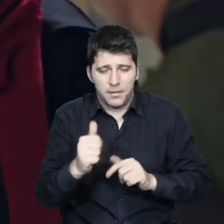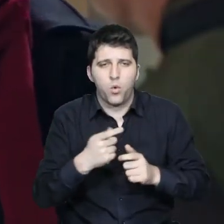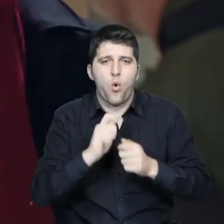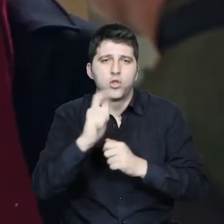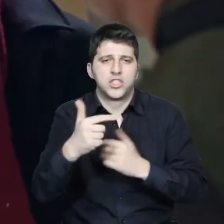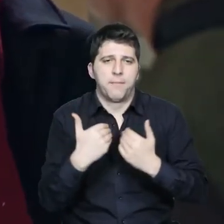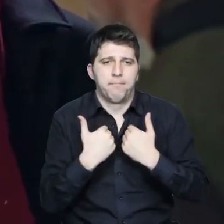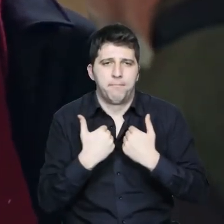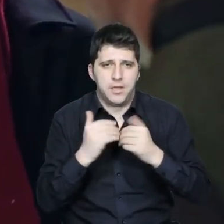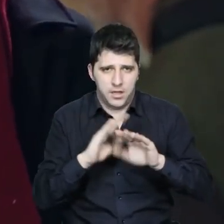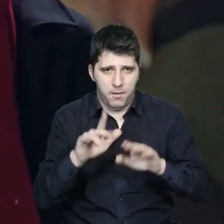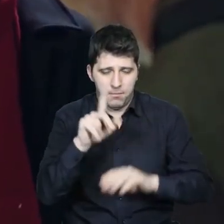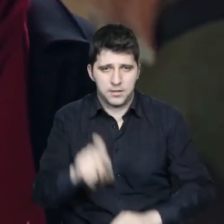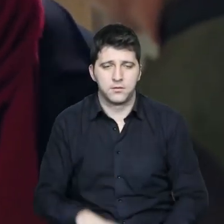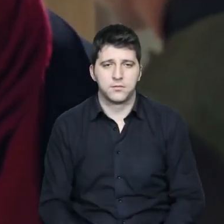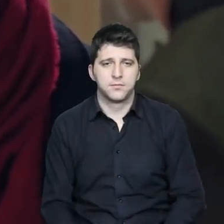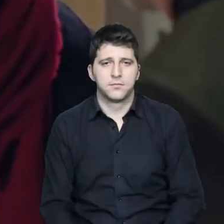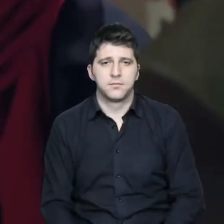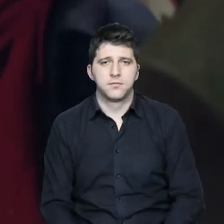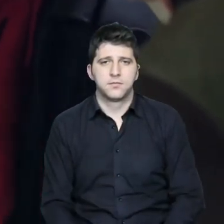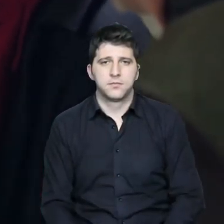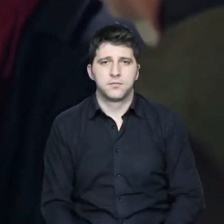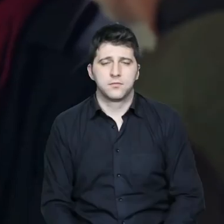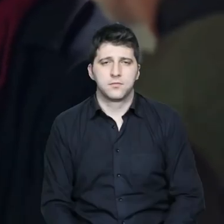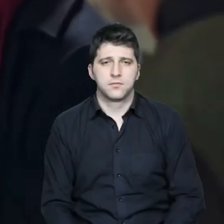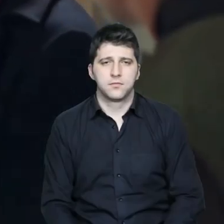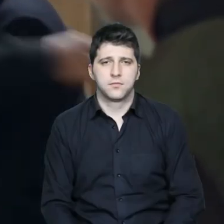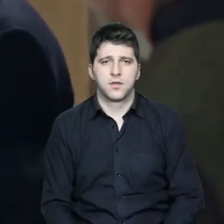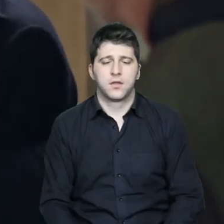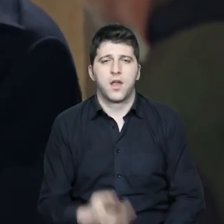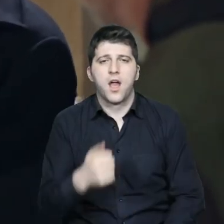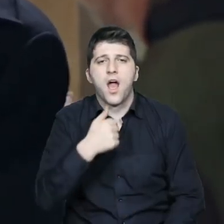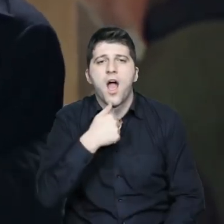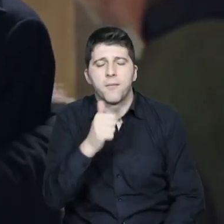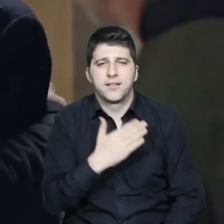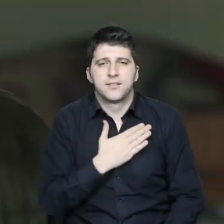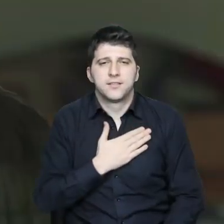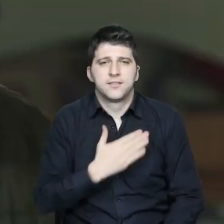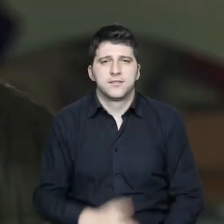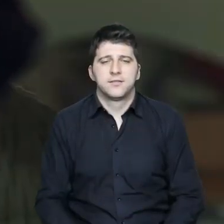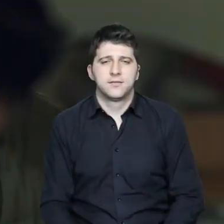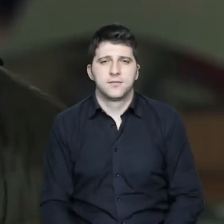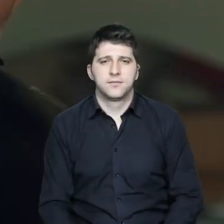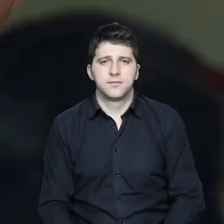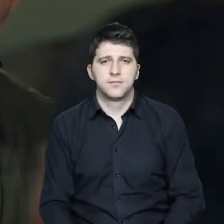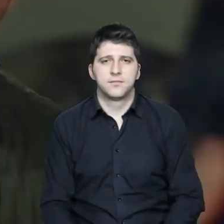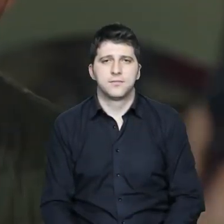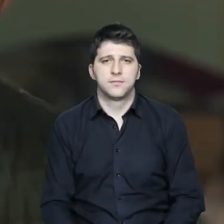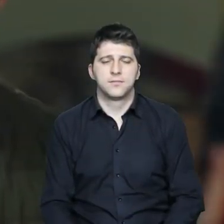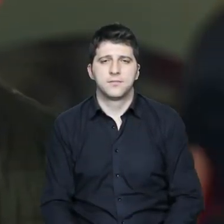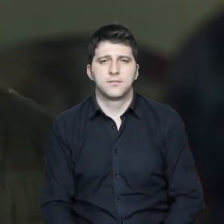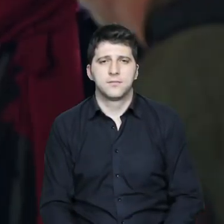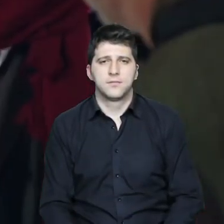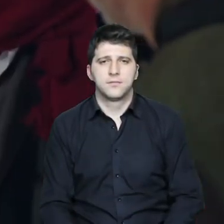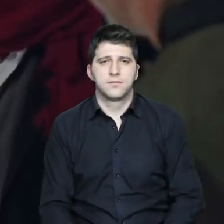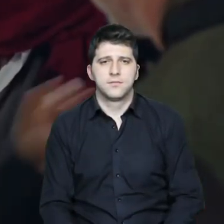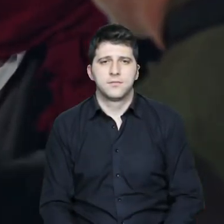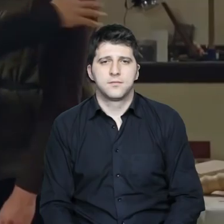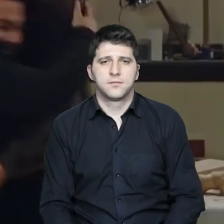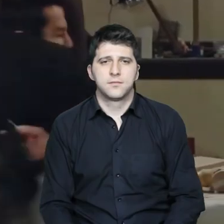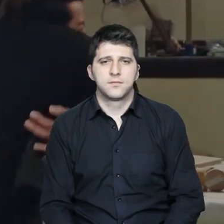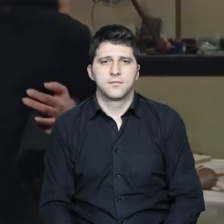mı? Orallar valizleri bırakıp kucaklaştı. Abi. İbrahim tebessümle bakıyordu. İsmail onu da